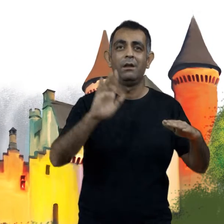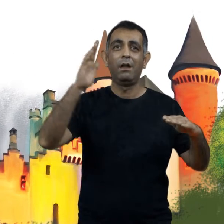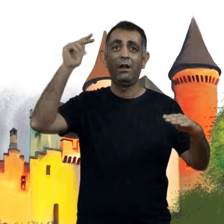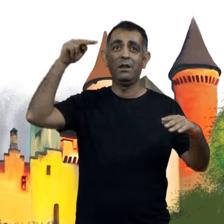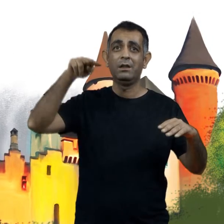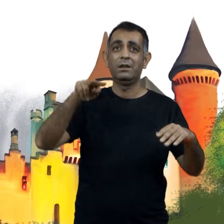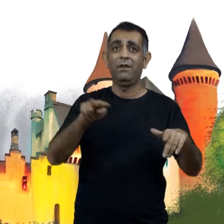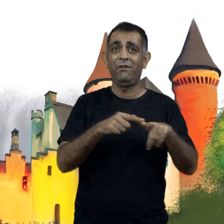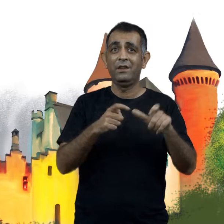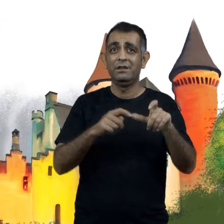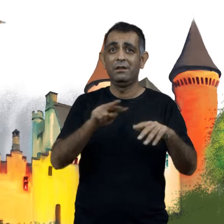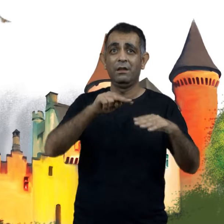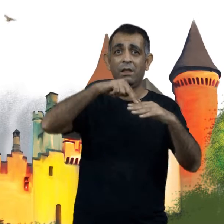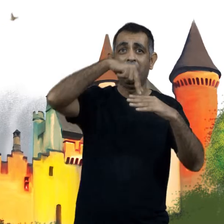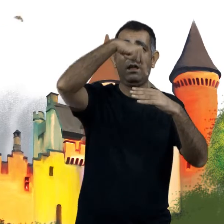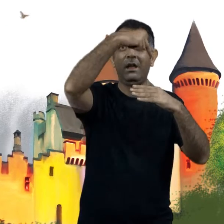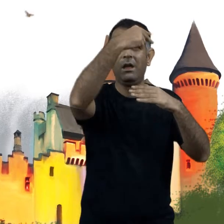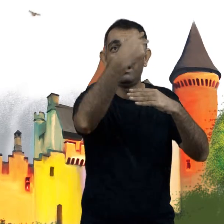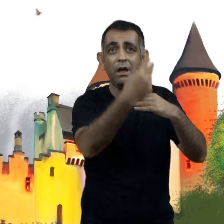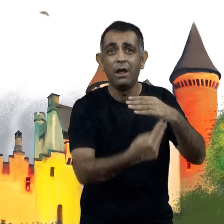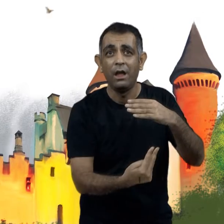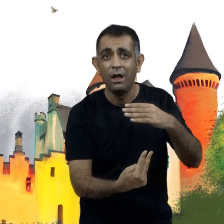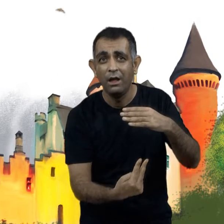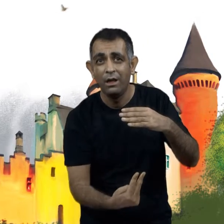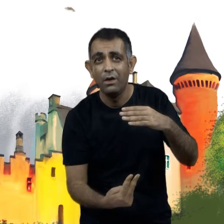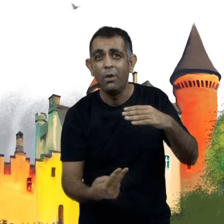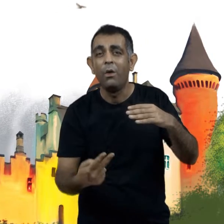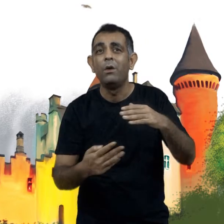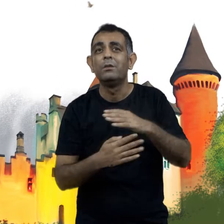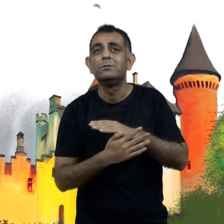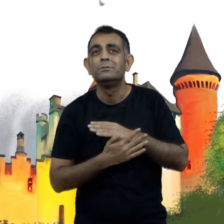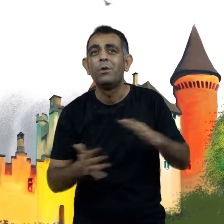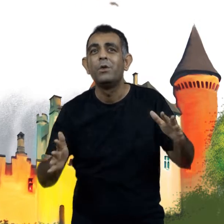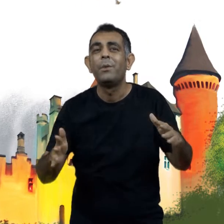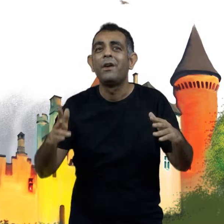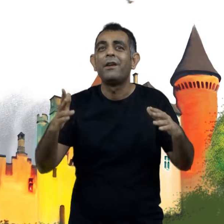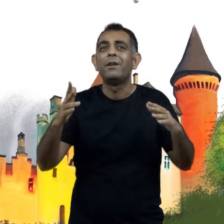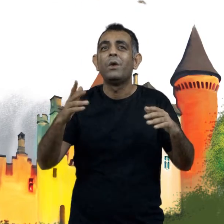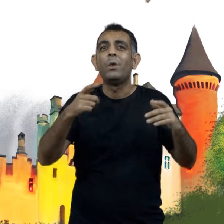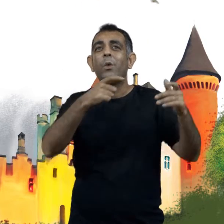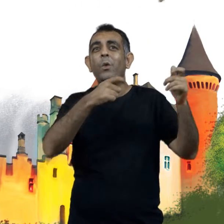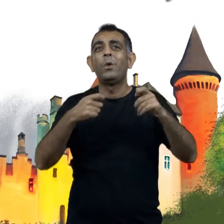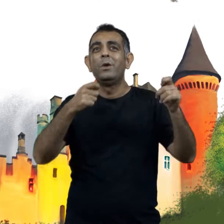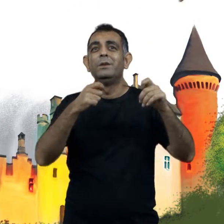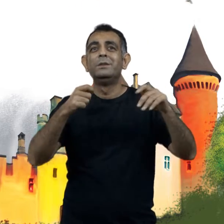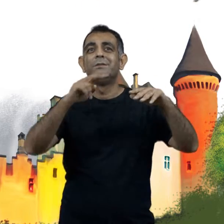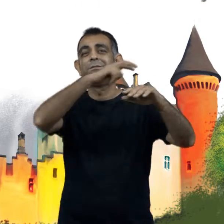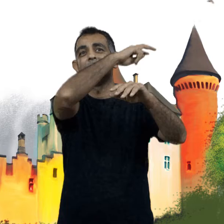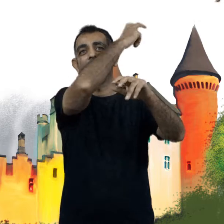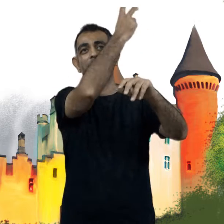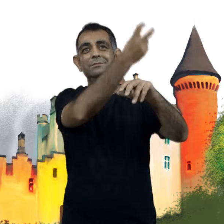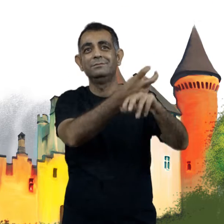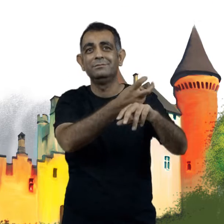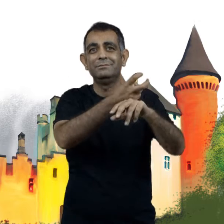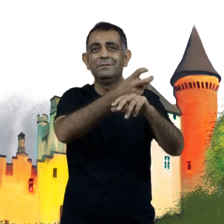açılmaz büyük bir uçurumdan düşmeye başladılar. Tam da o sırada kocaman rengarenk bir uçurtma